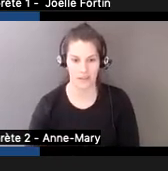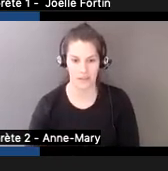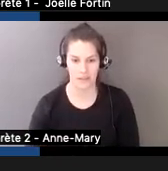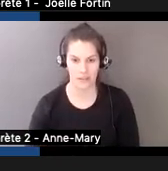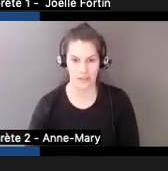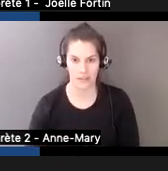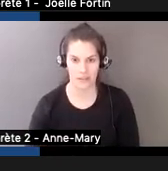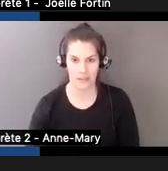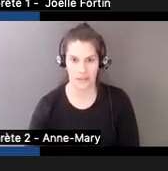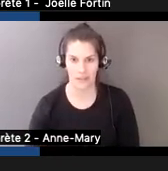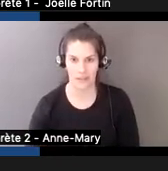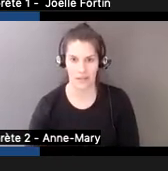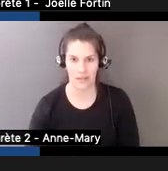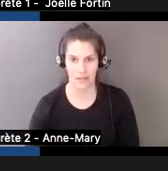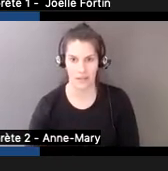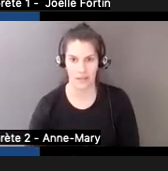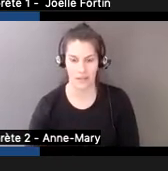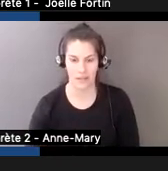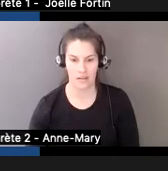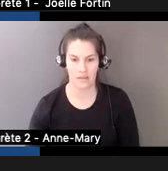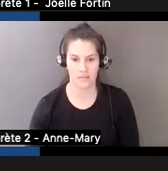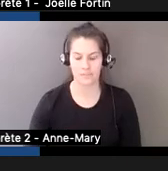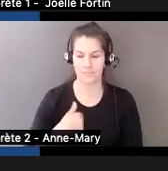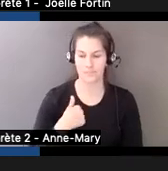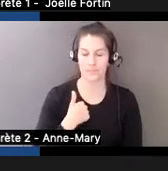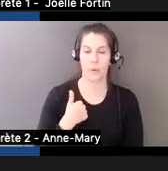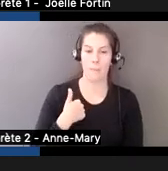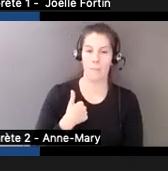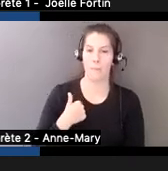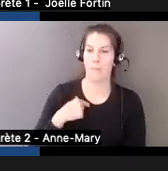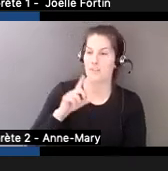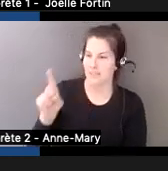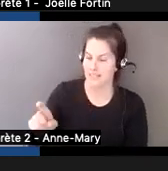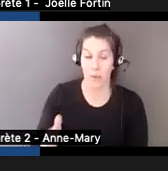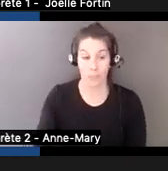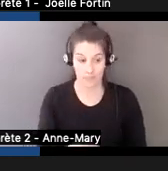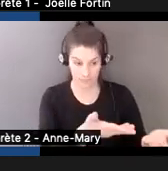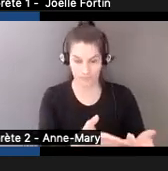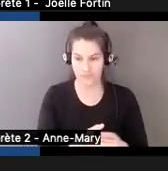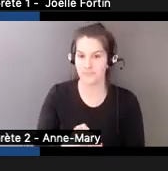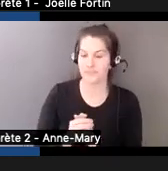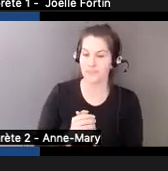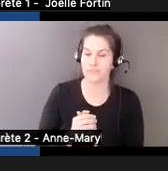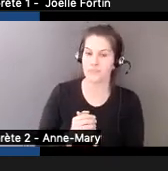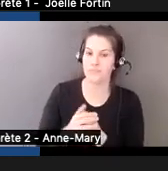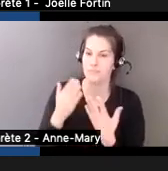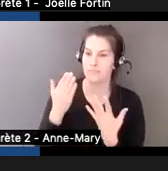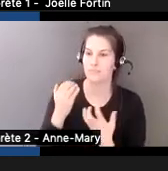Moi, j'ai une question de mon côté. Juste pour